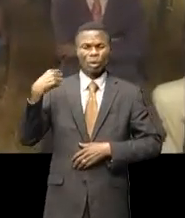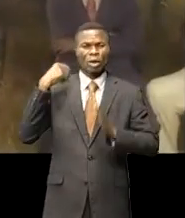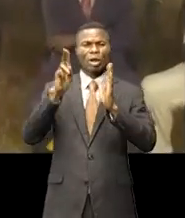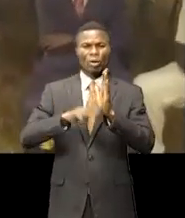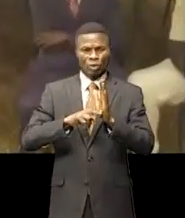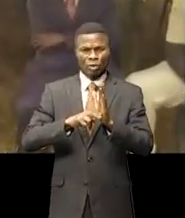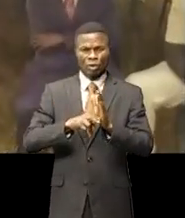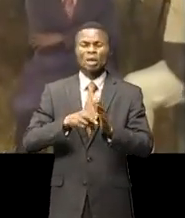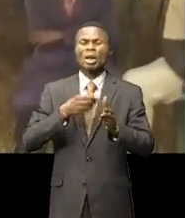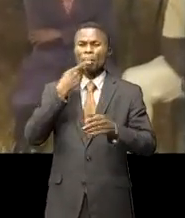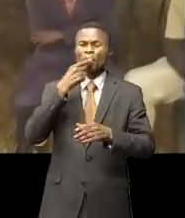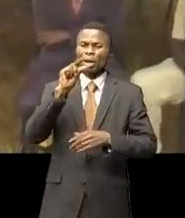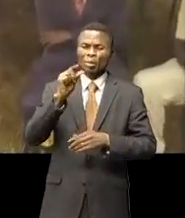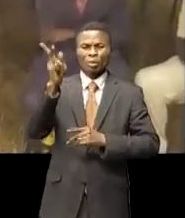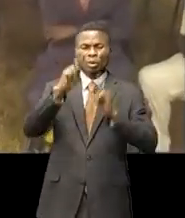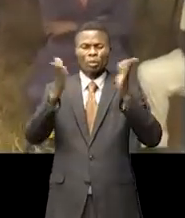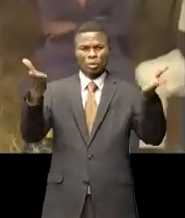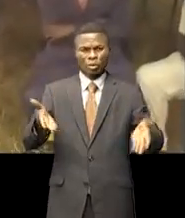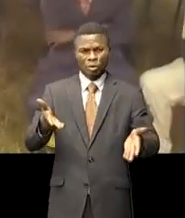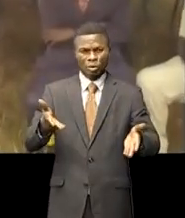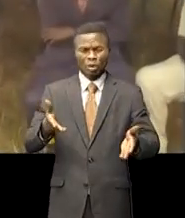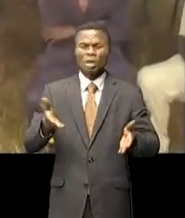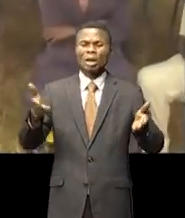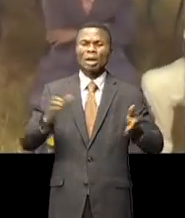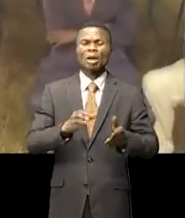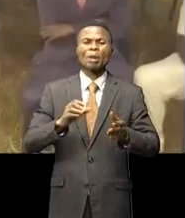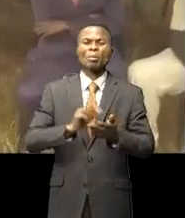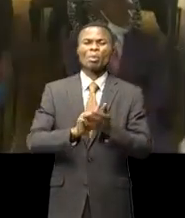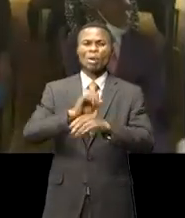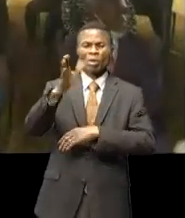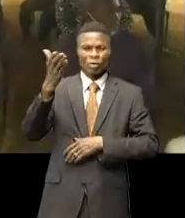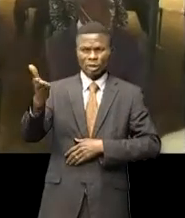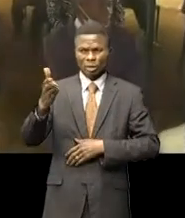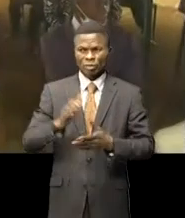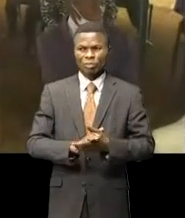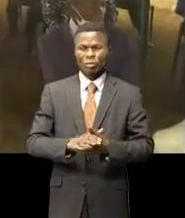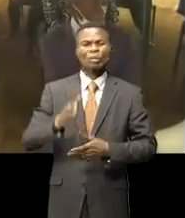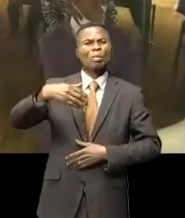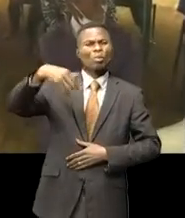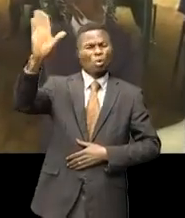a eu de justes mots devant la population venue assister à ces transferts.